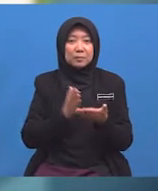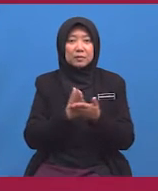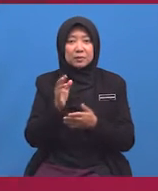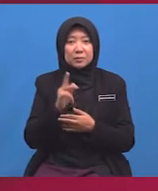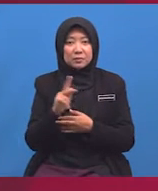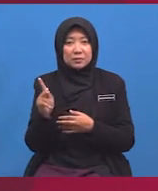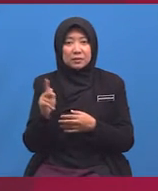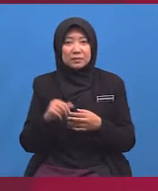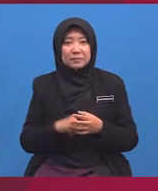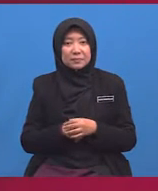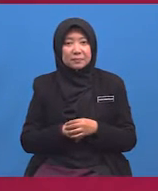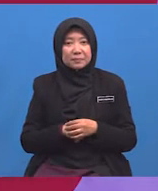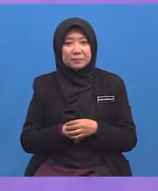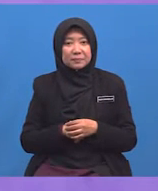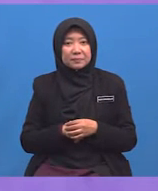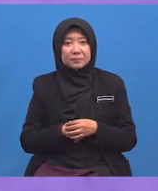teruskan.